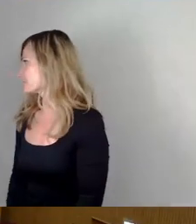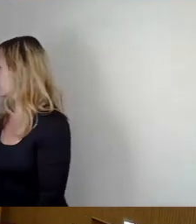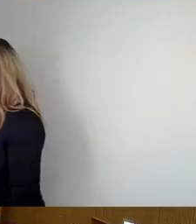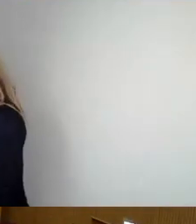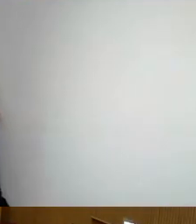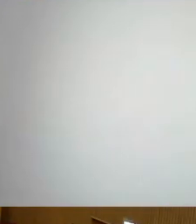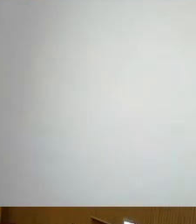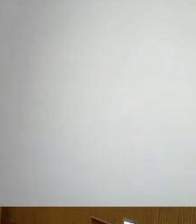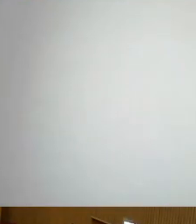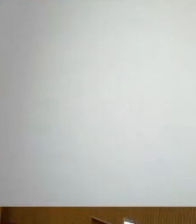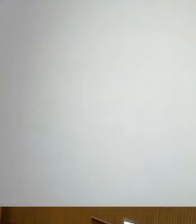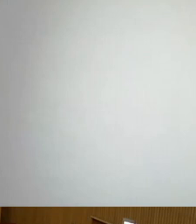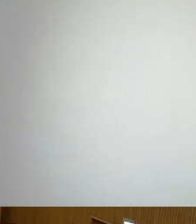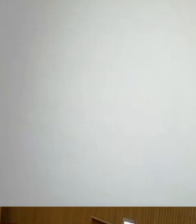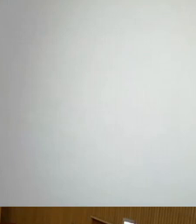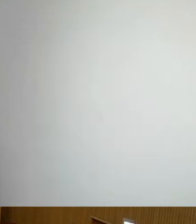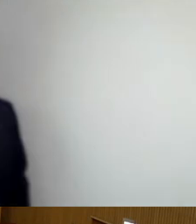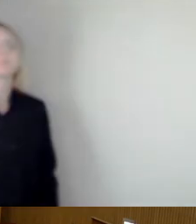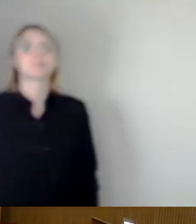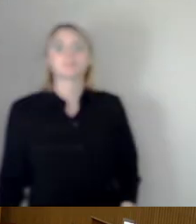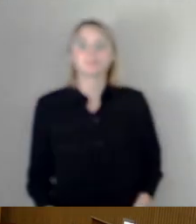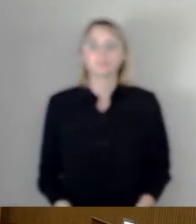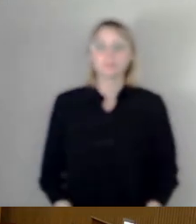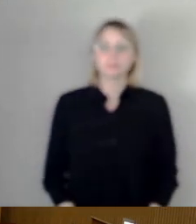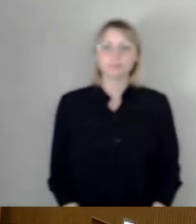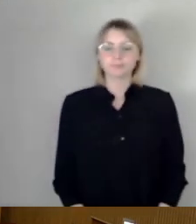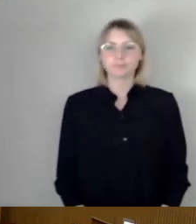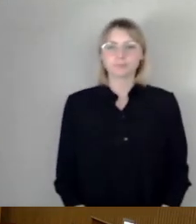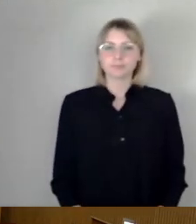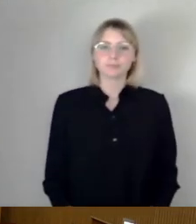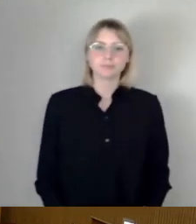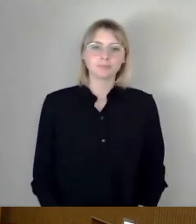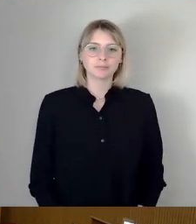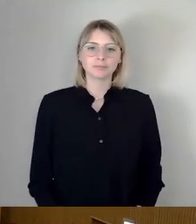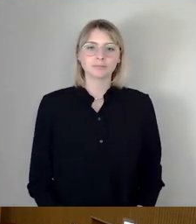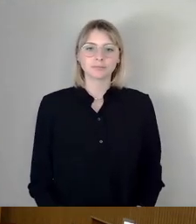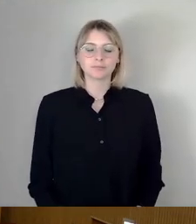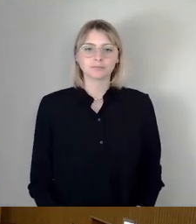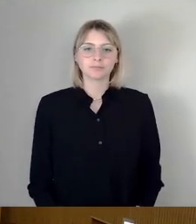Dann machen wir weiter. Thilo Wirz für die Fraktion Die Linke.